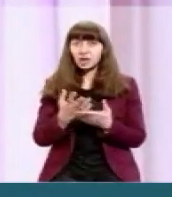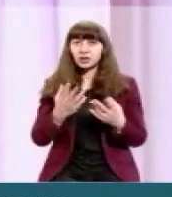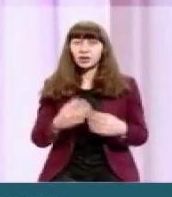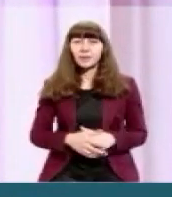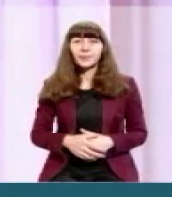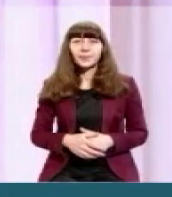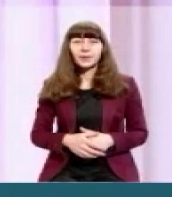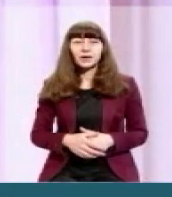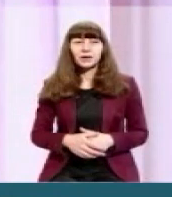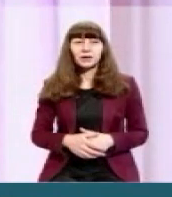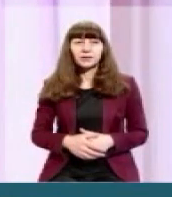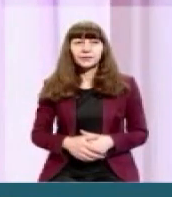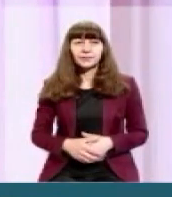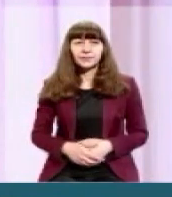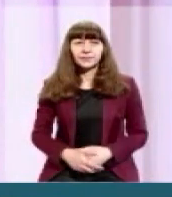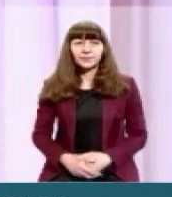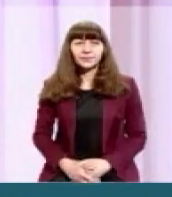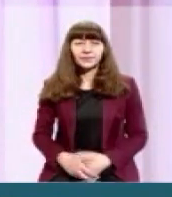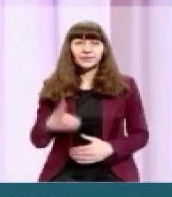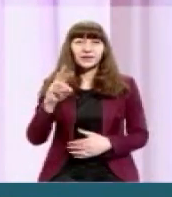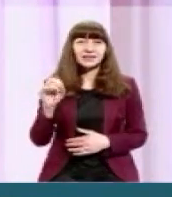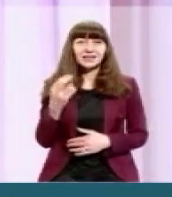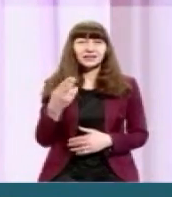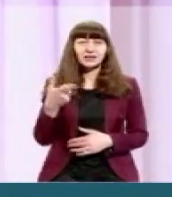как бережным хранителям славных традиций Национальной гвардии